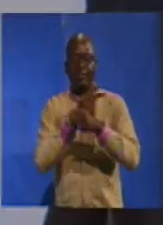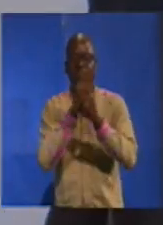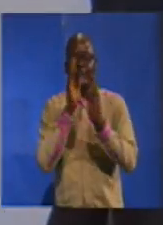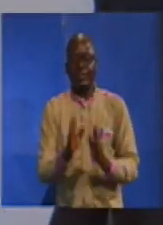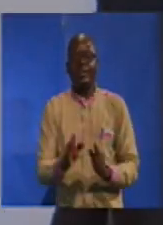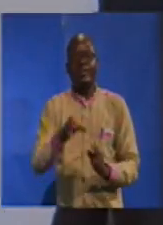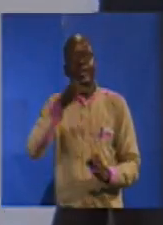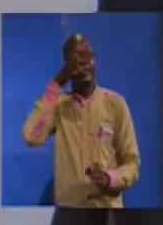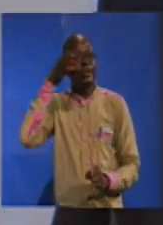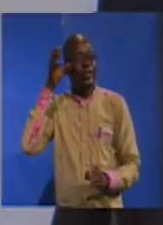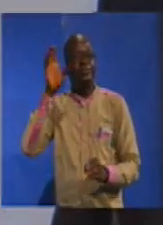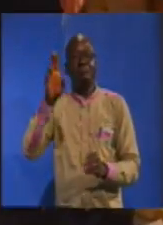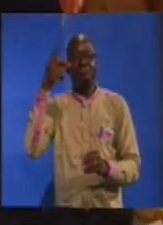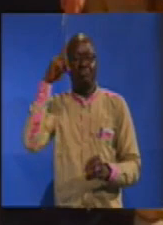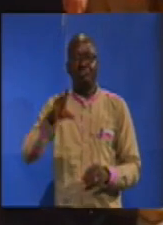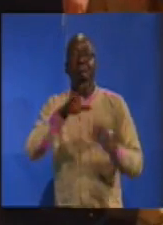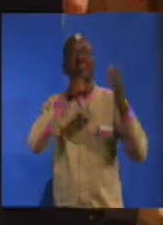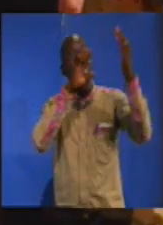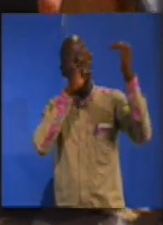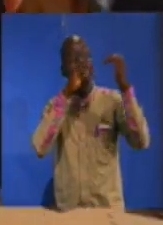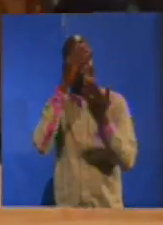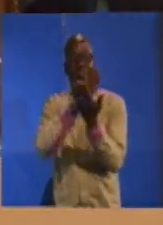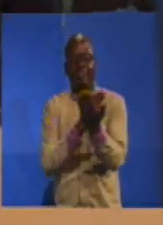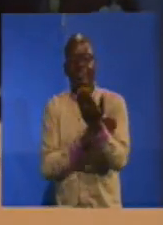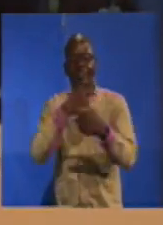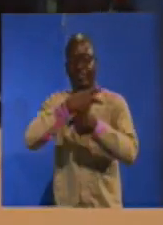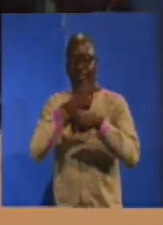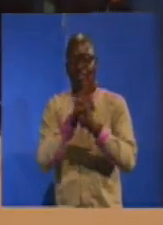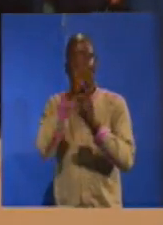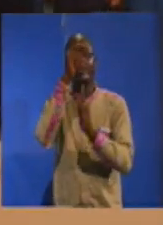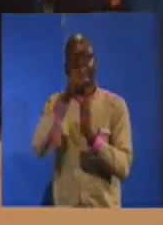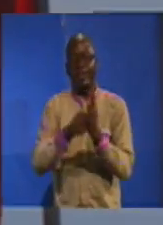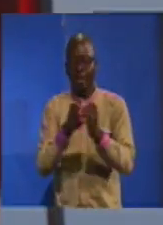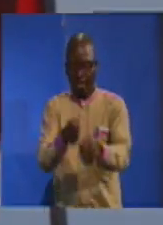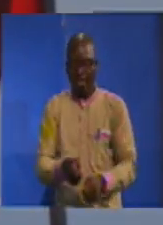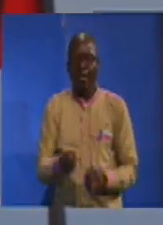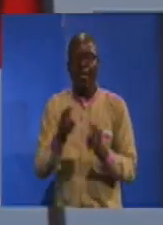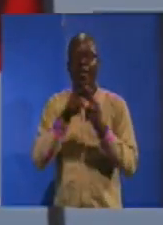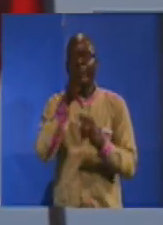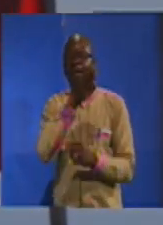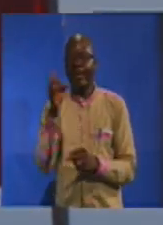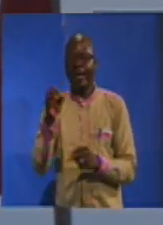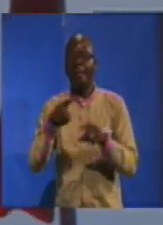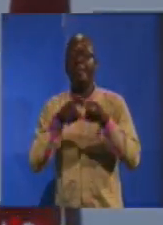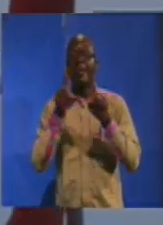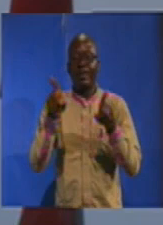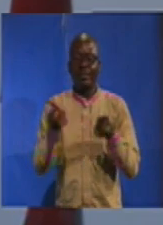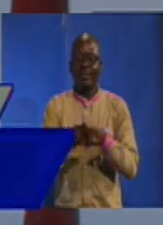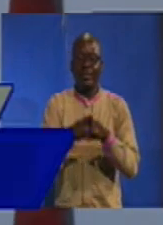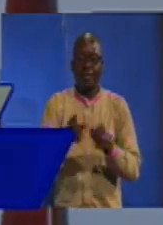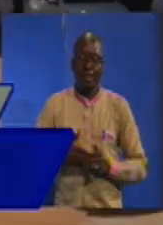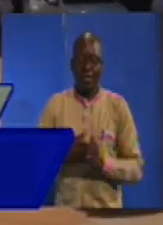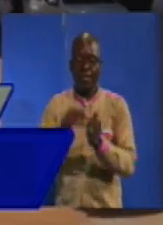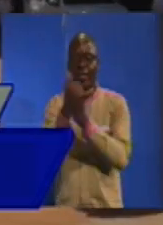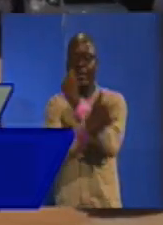Chine populaire espère contribuer à améliorer la production agricole au Burkina, mais aussi accompagner le pays vers